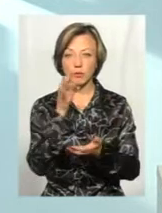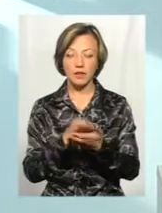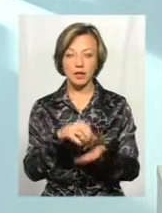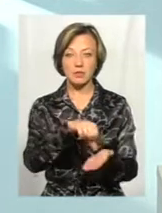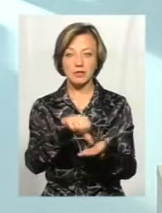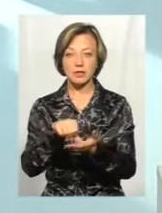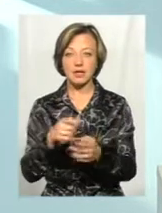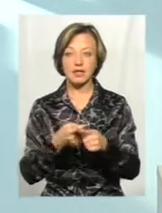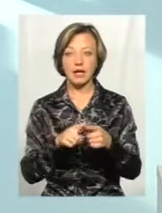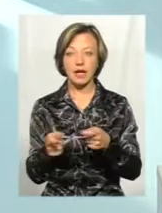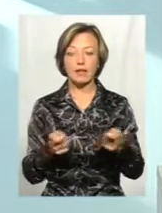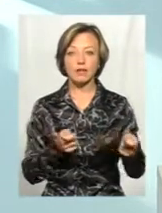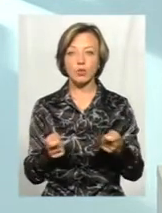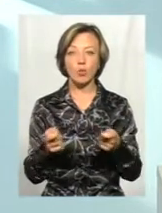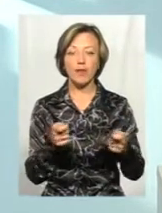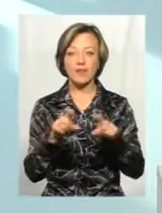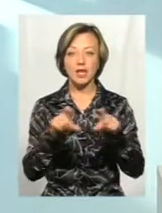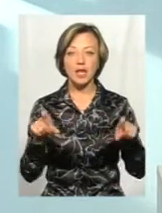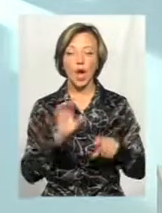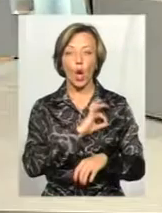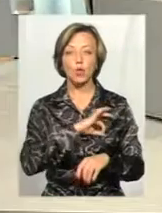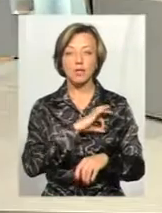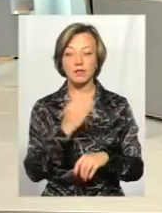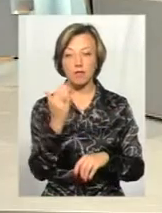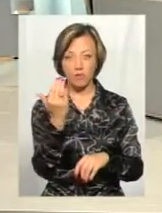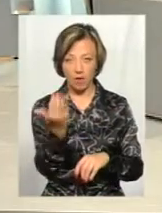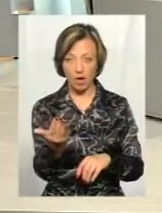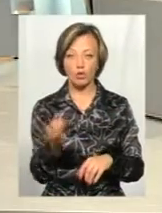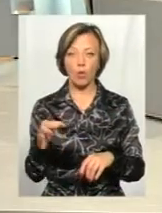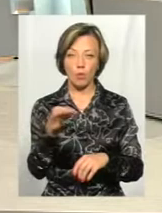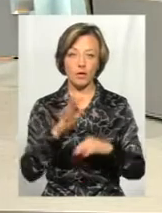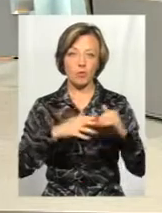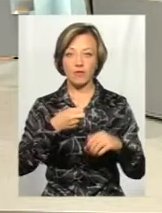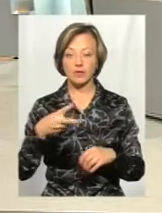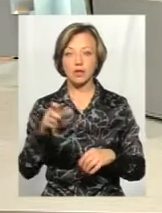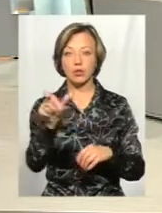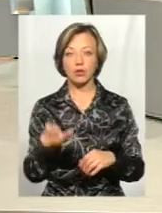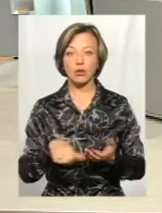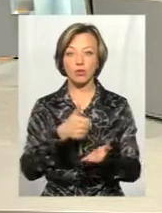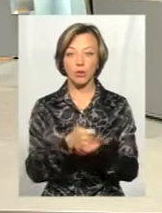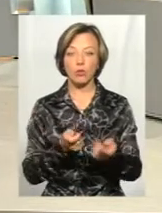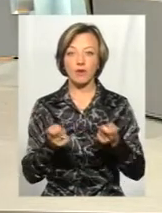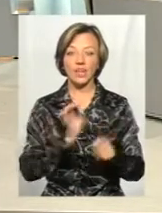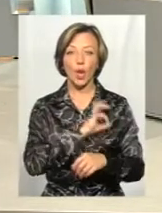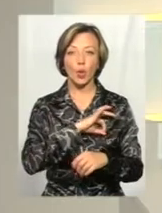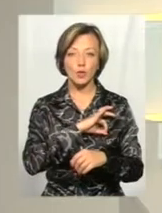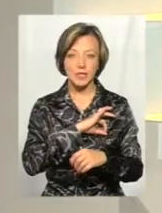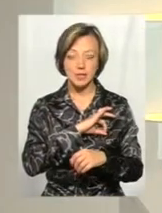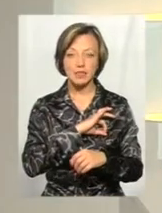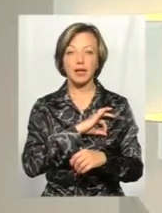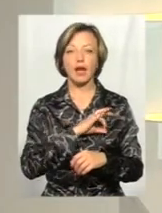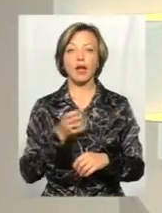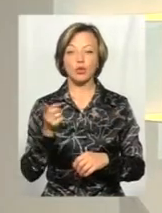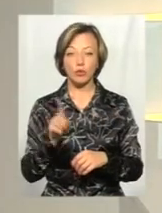це керівники управління юстиції обласних. І у вашій області є доволі професійна людина, яка очолює управління юстиції,